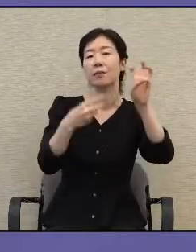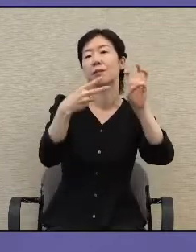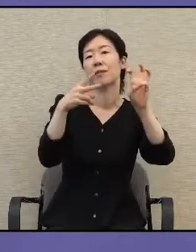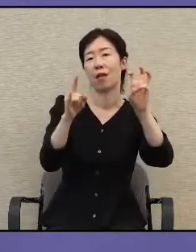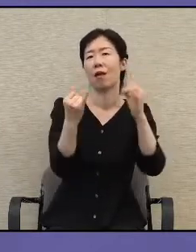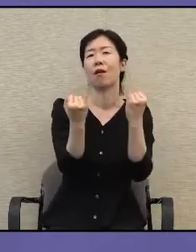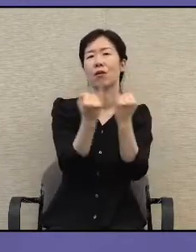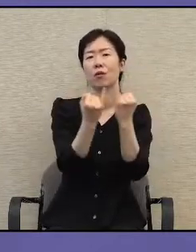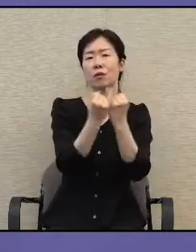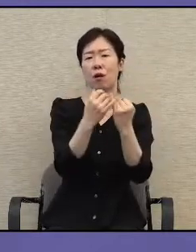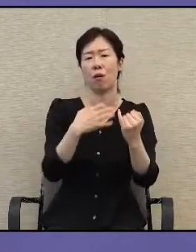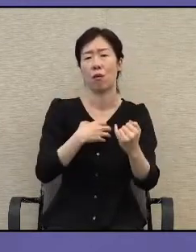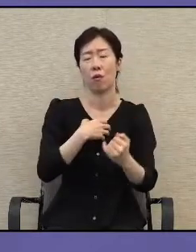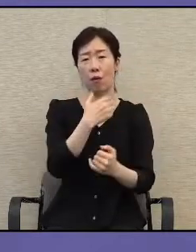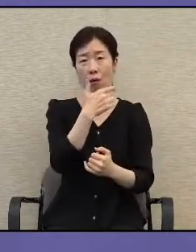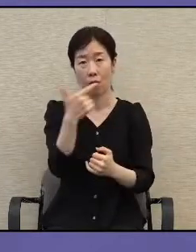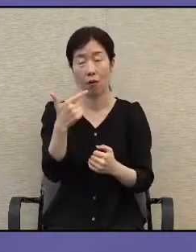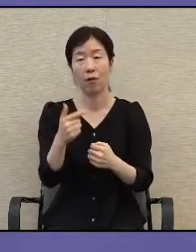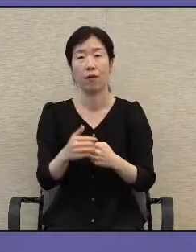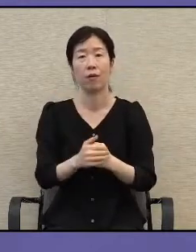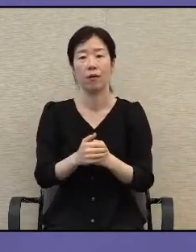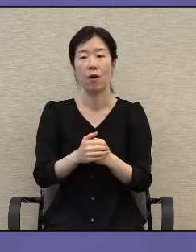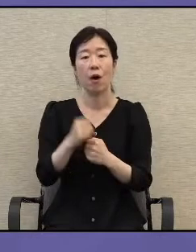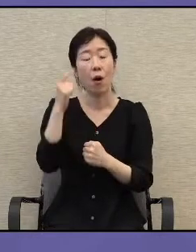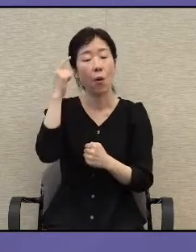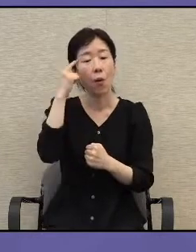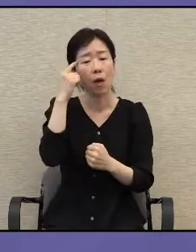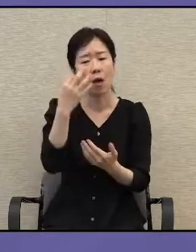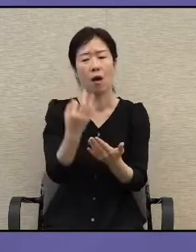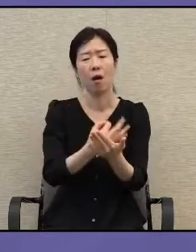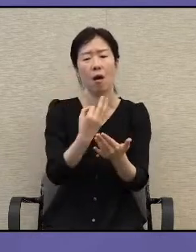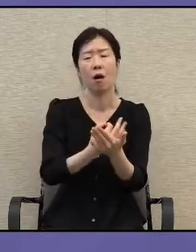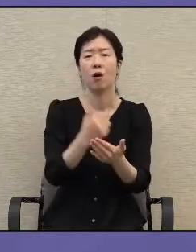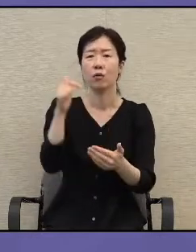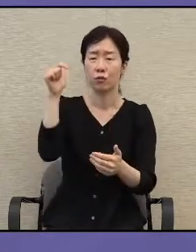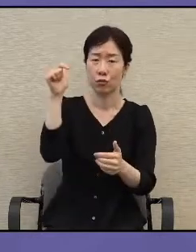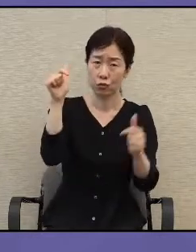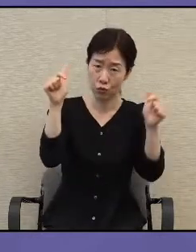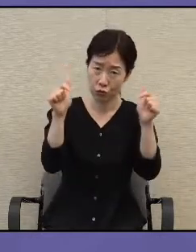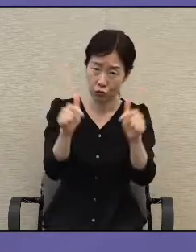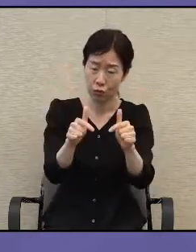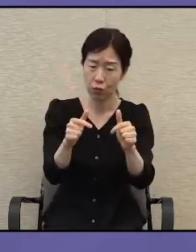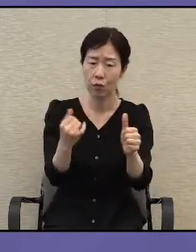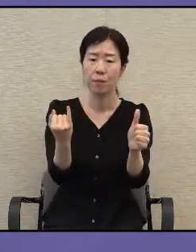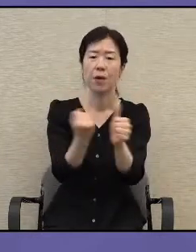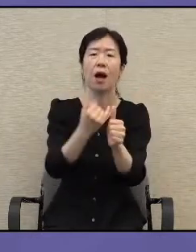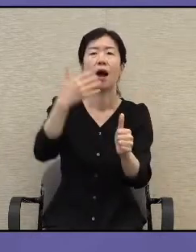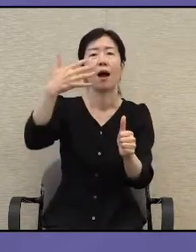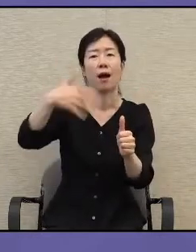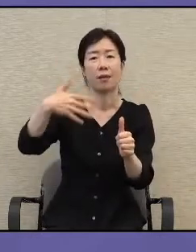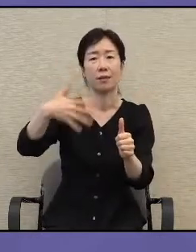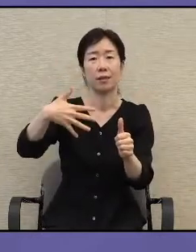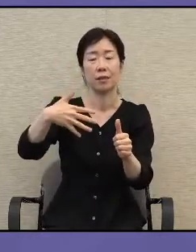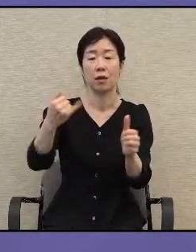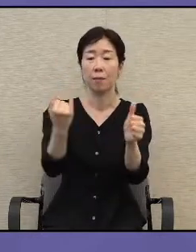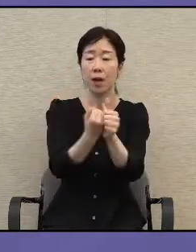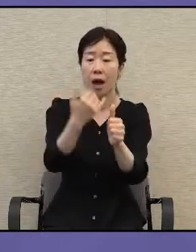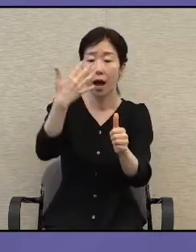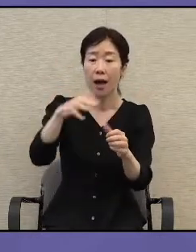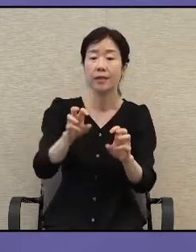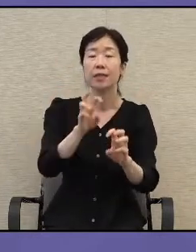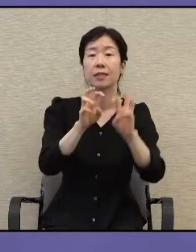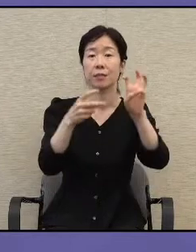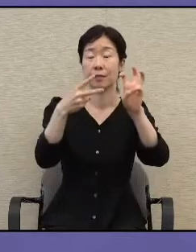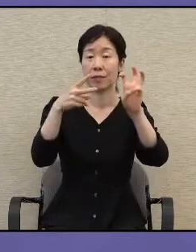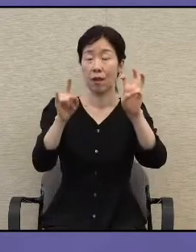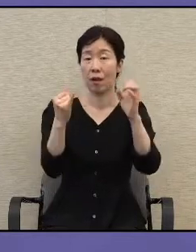위험한 상황이고요. 이 중에서도 특히 경제적으로 취약하고 불안정한 일자리 또 미혼인 여성들 특히 미혼인 이 30대 여성들